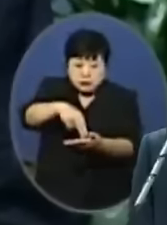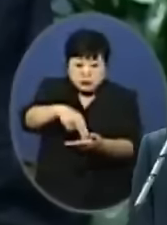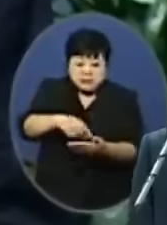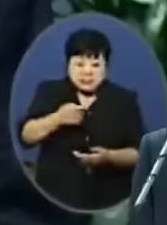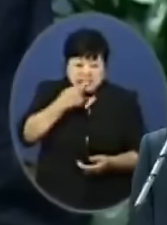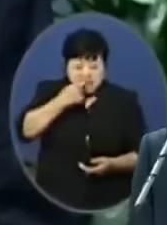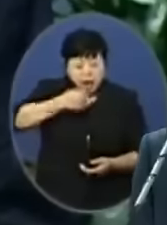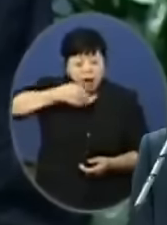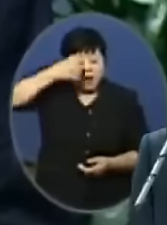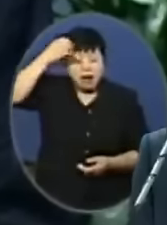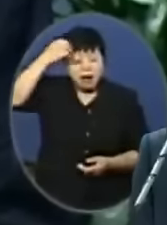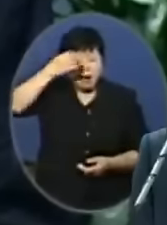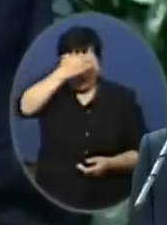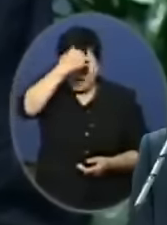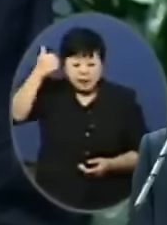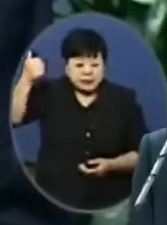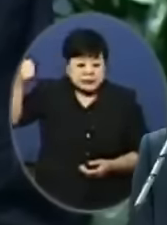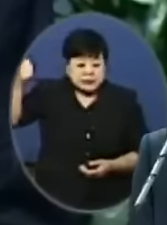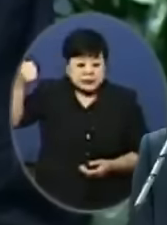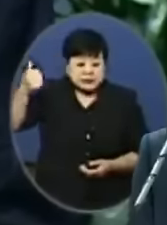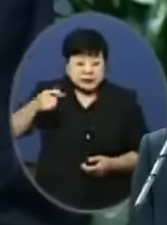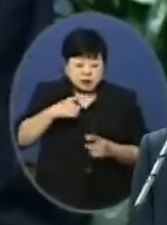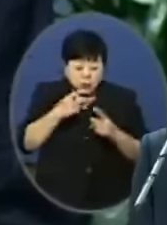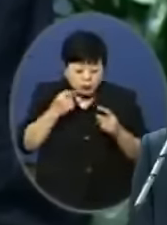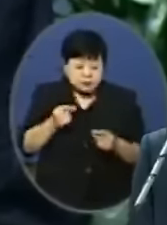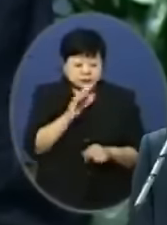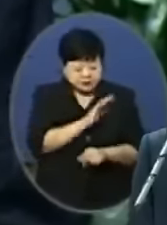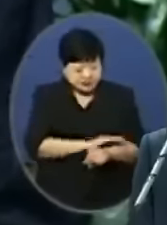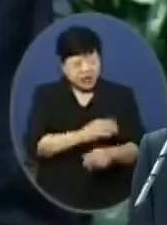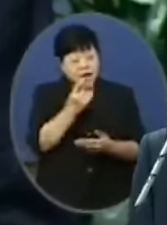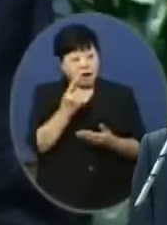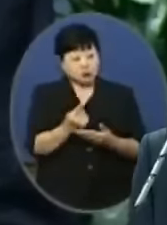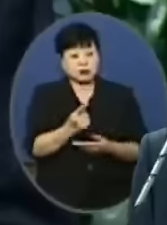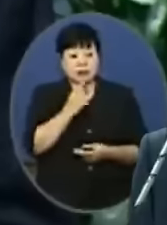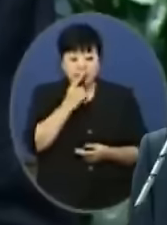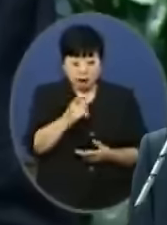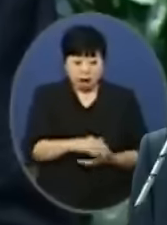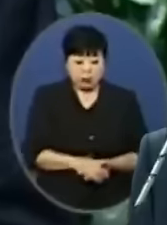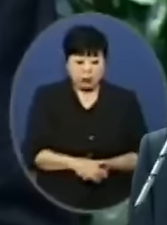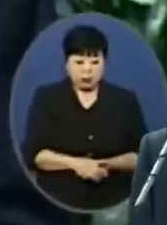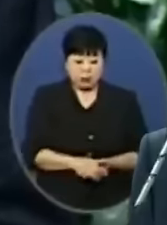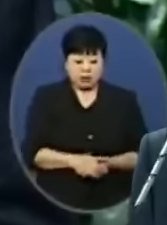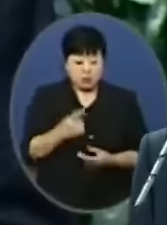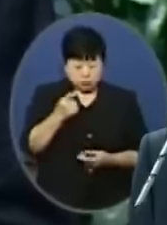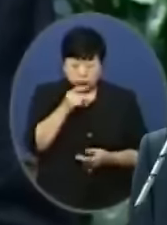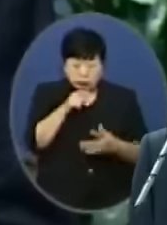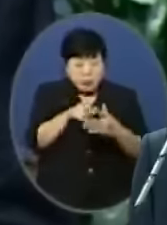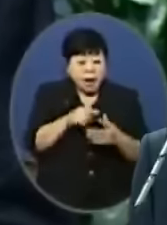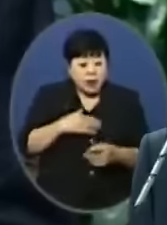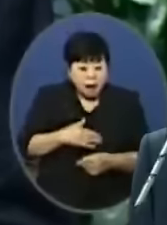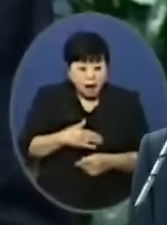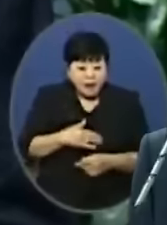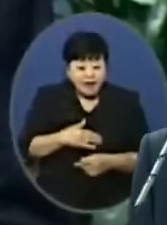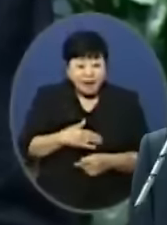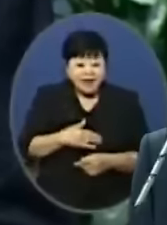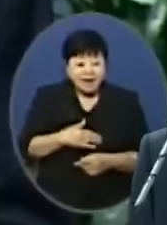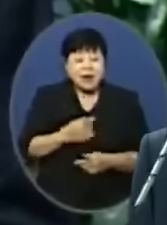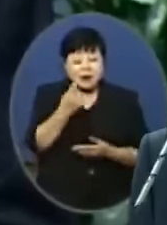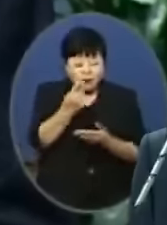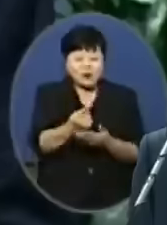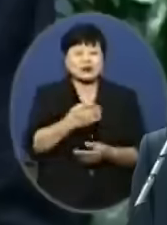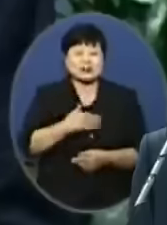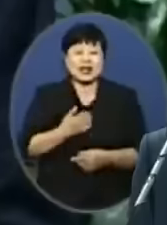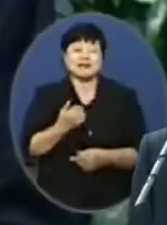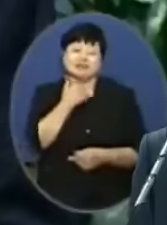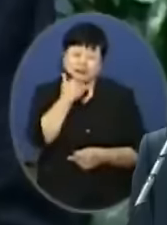백발이 성성한 노인이 저 목사님 잘 오십시오. 아니, 내가 목사인 줄 어떻게 합니까? 여기 올라올 줄 다